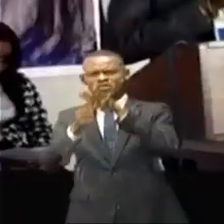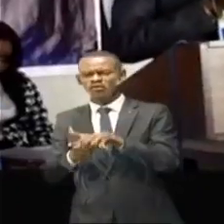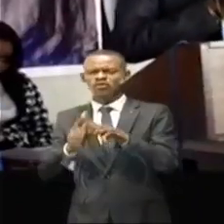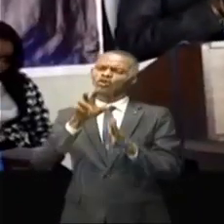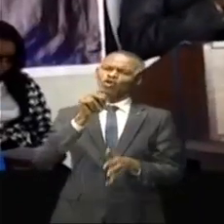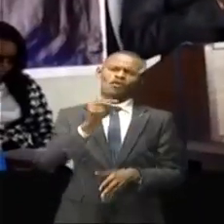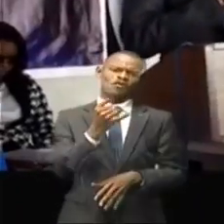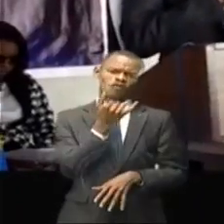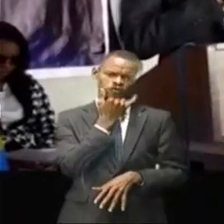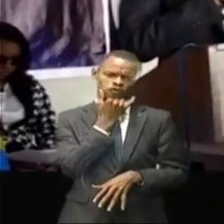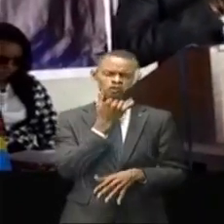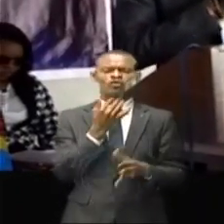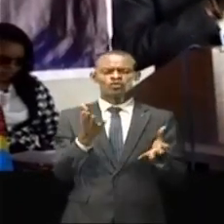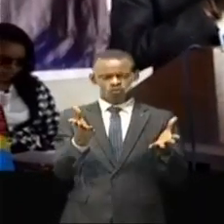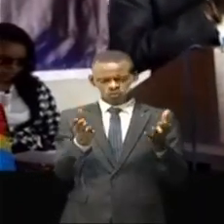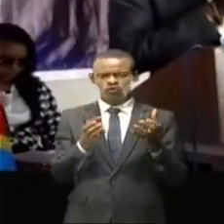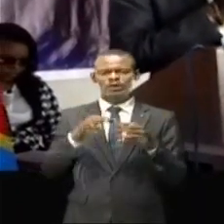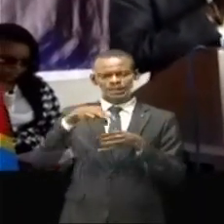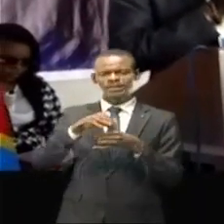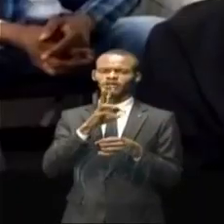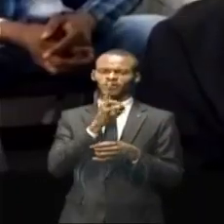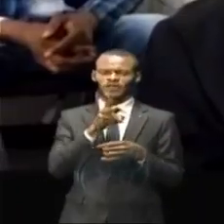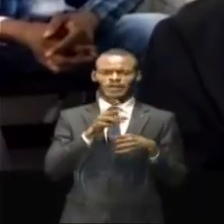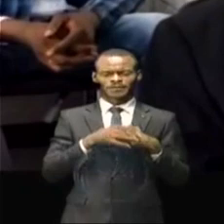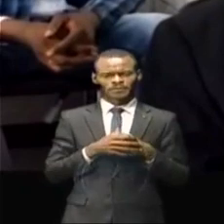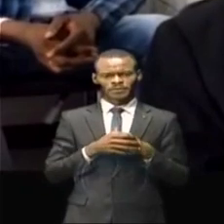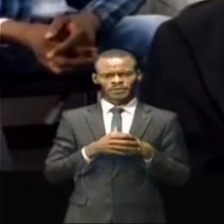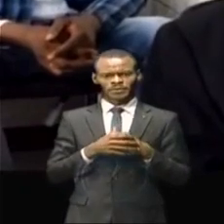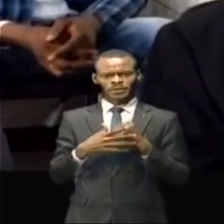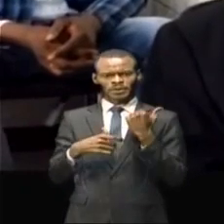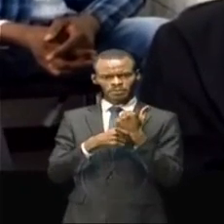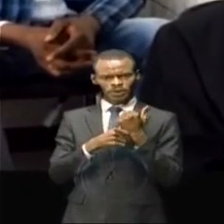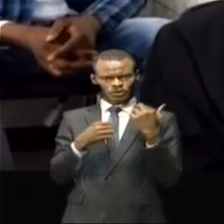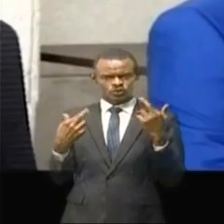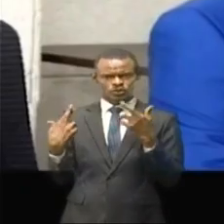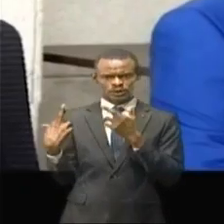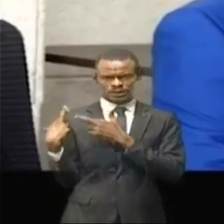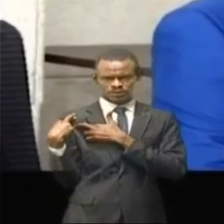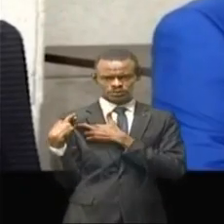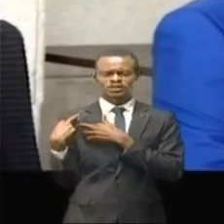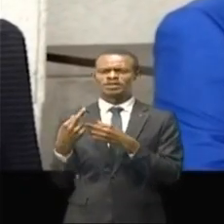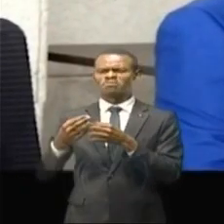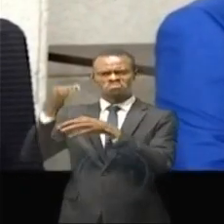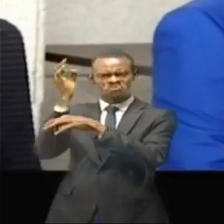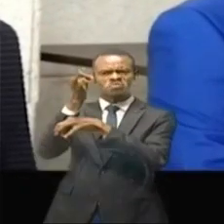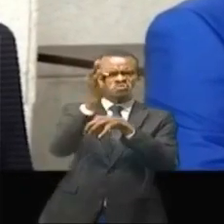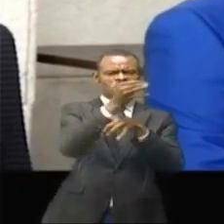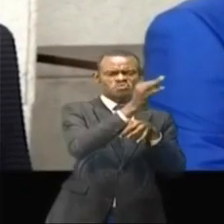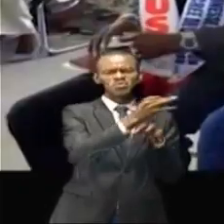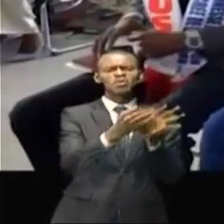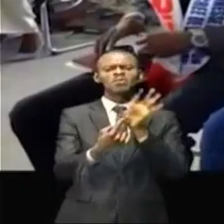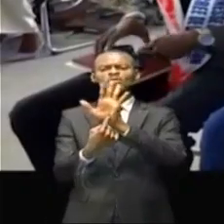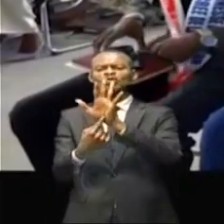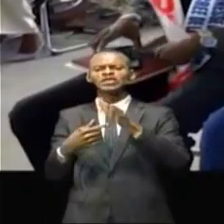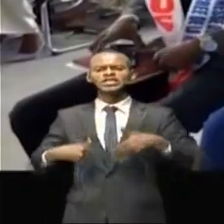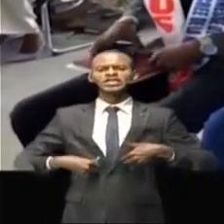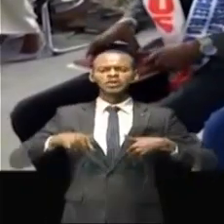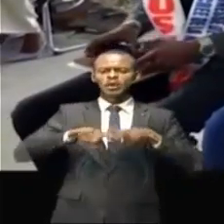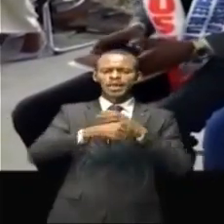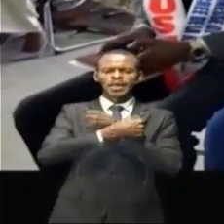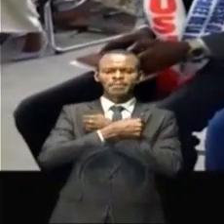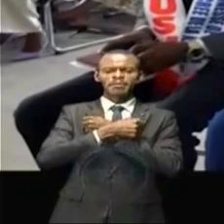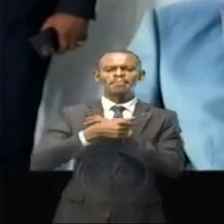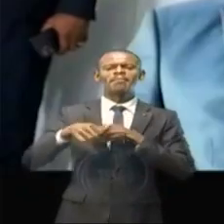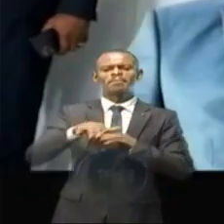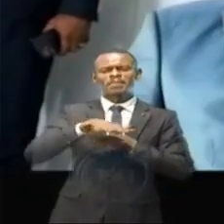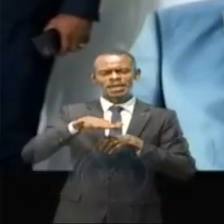Majesté Mwami Kabaré ont sensibilisé les jeunes à l'amour de la patrie. Dans une motion, les jeunes délégués de partis membres